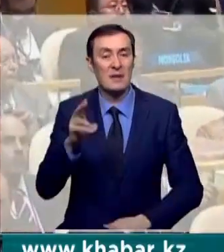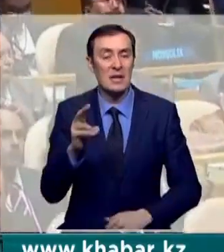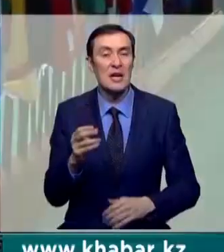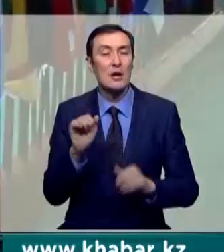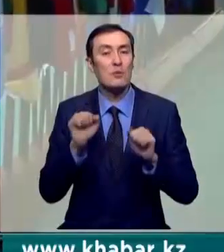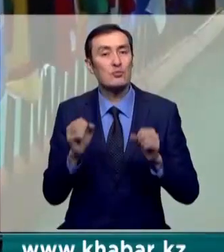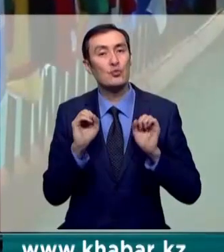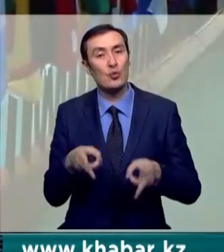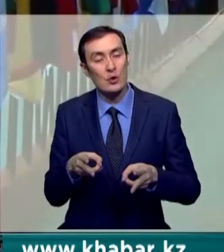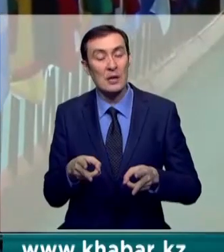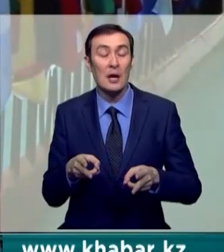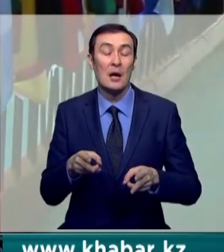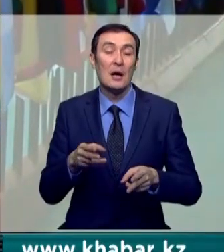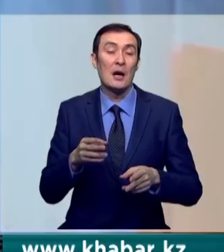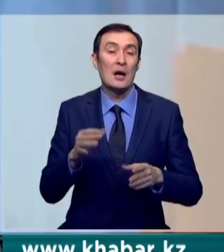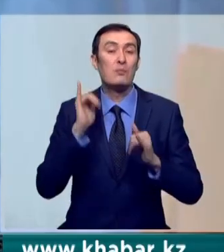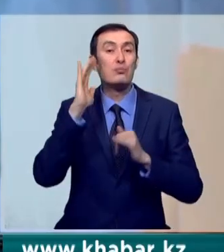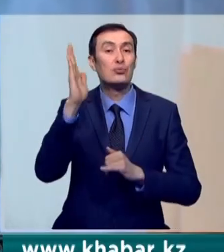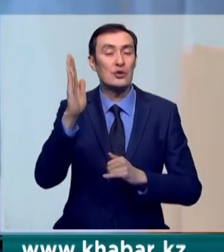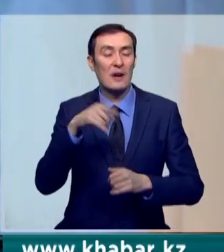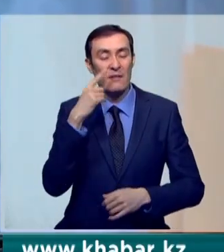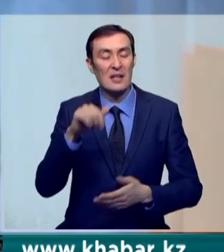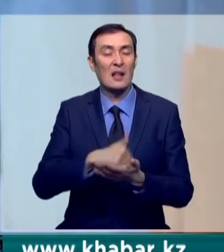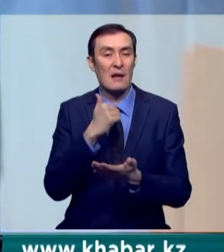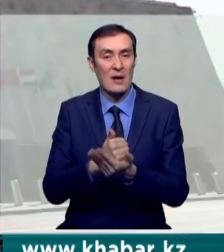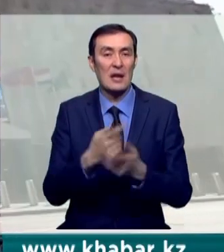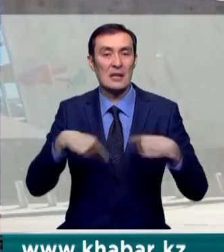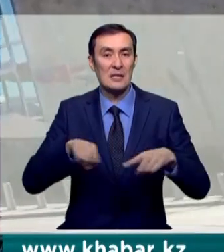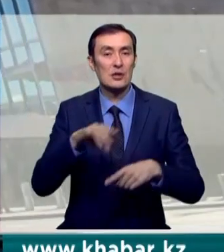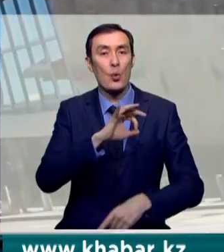века и создают угрозу его возможностям, заключил глава Организации Объединенных Наций.